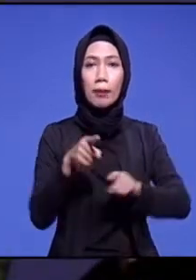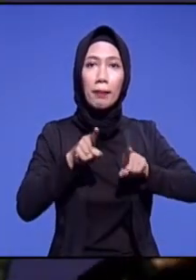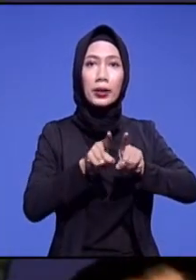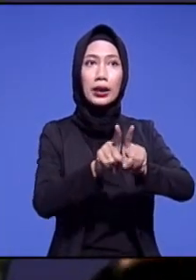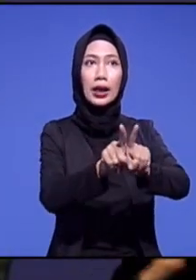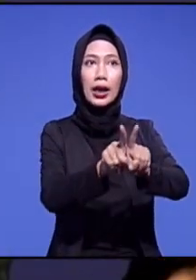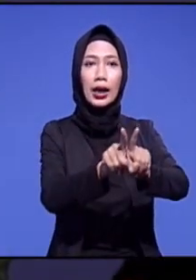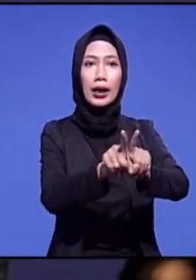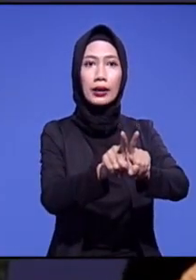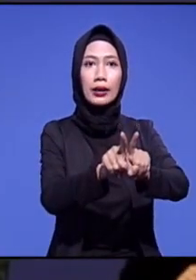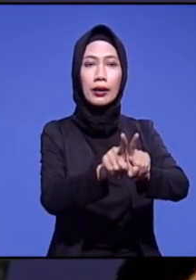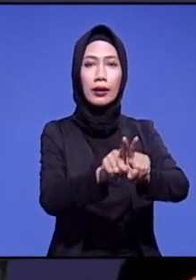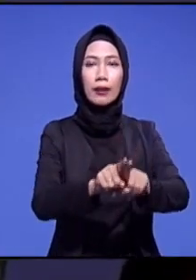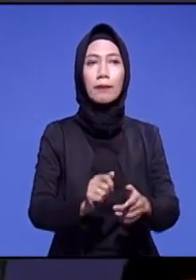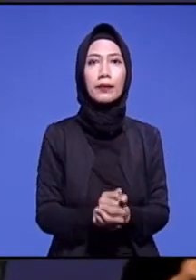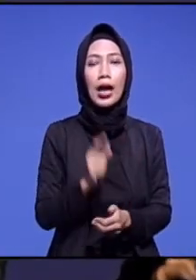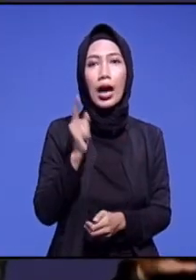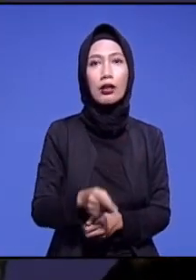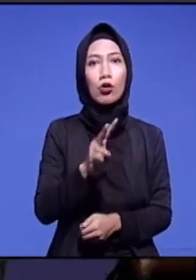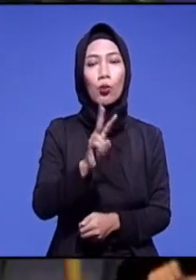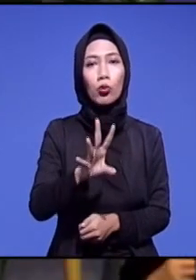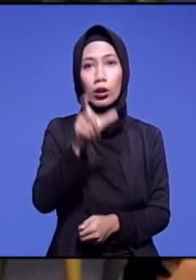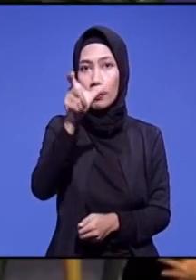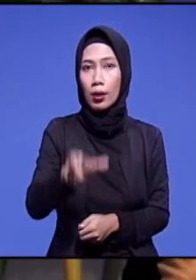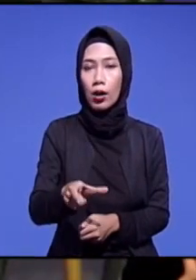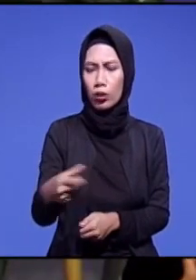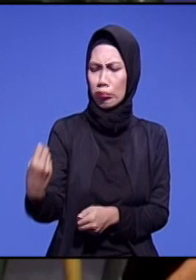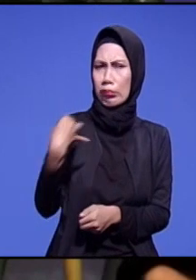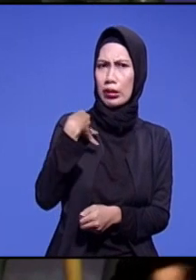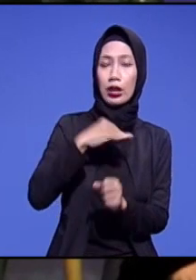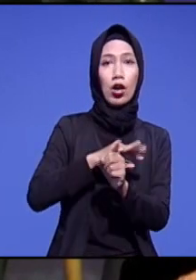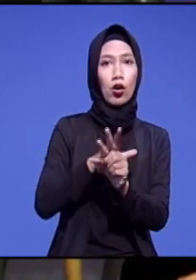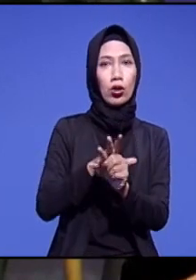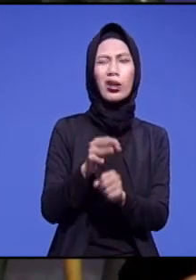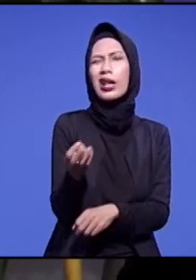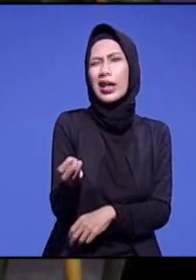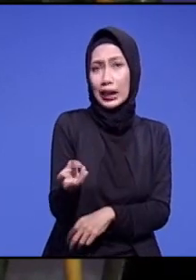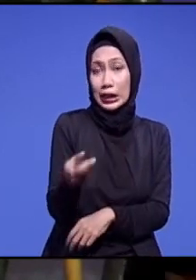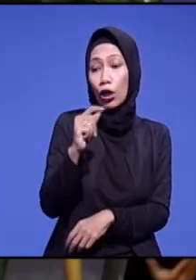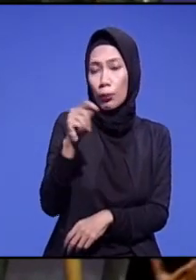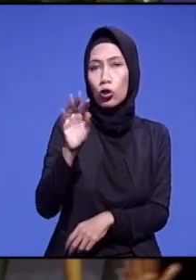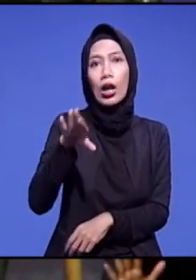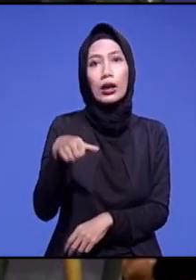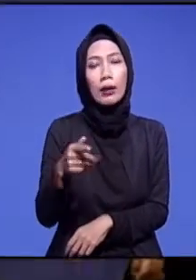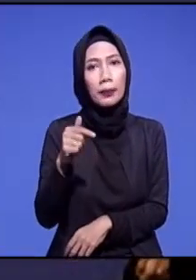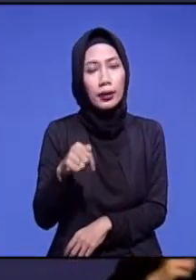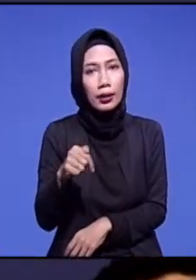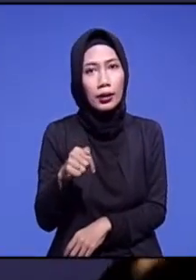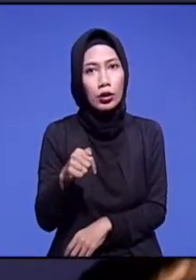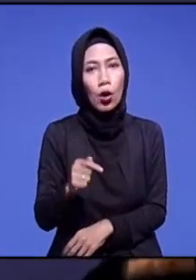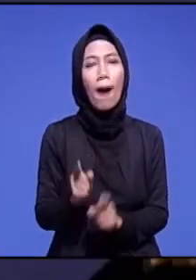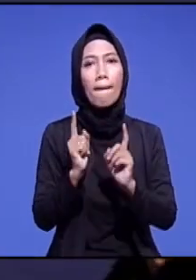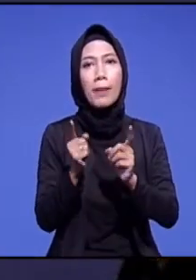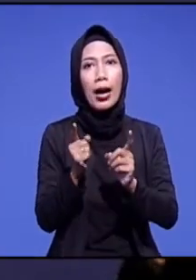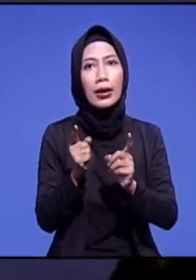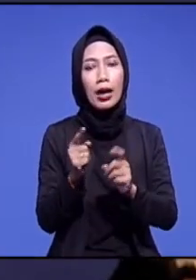sekarang, Dokter Lula. Sudah ada 25 orang terinfeksi. Walaupun kecil ya, tapi tetap ini sebuah kegiatan, tapi ternyata berpotensi